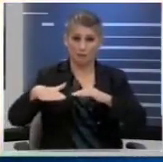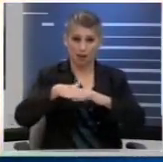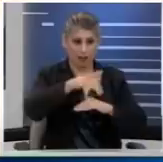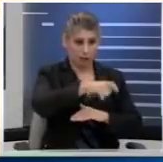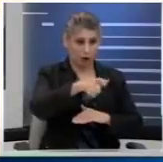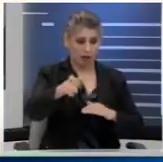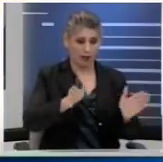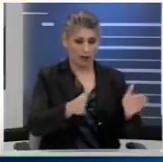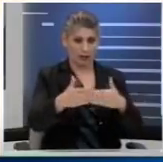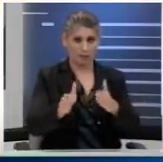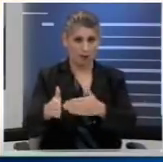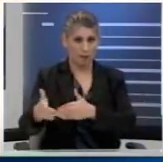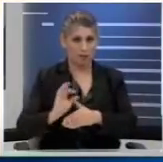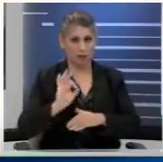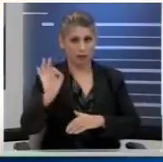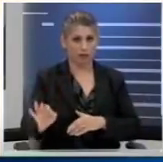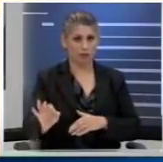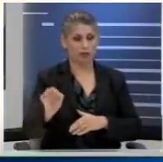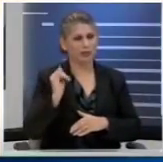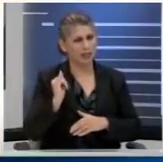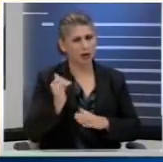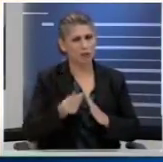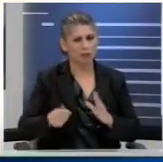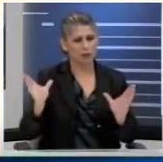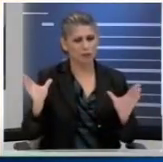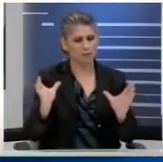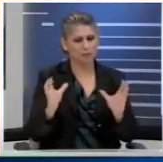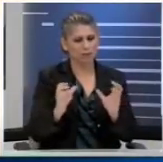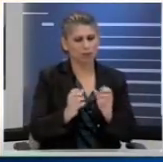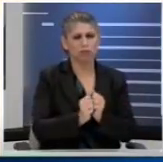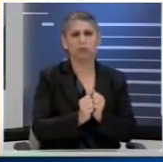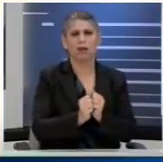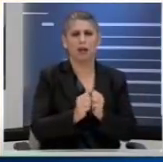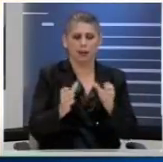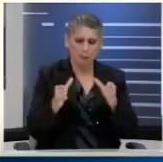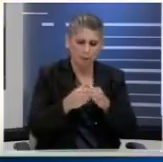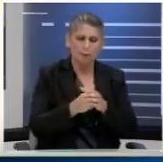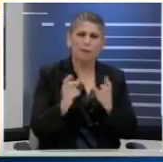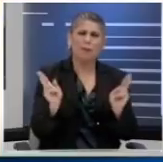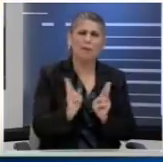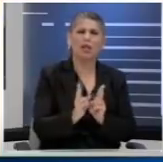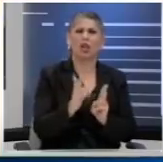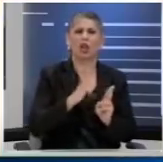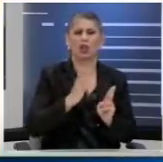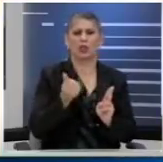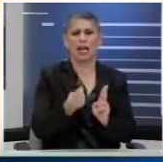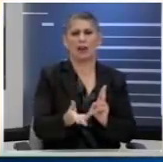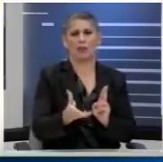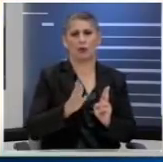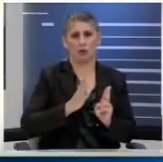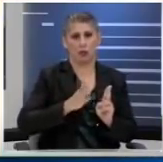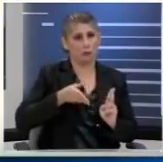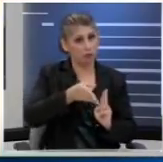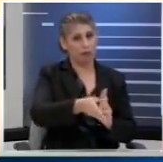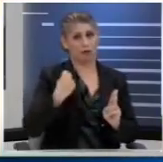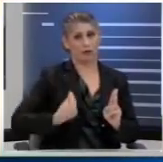τμήμα, που θα οδηγήσει σε ακόμα μεγαλύτερη συρρήκνωση του αριθμού των εισακτέων στα δημόσια πανεπιστήμια. Την ίδια στιγμή που κάνει